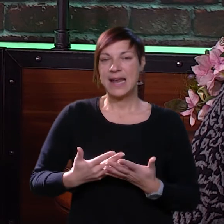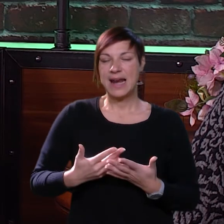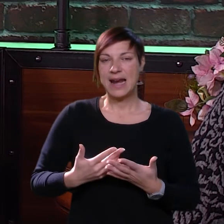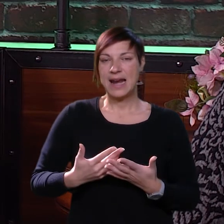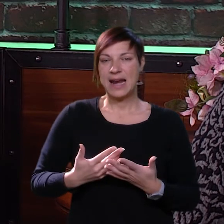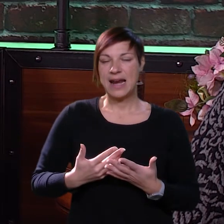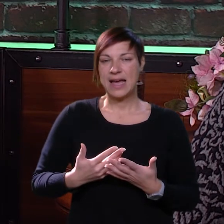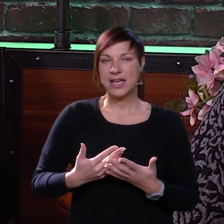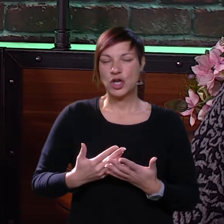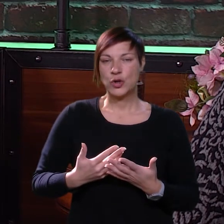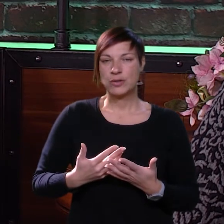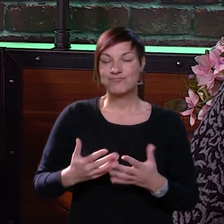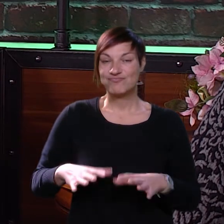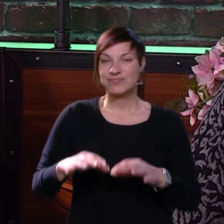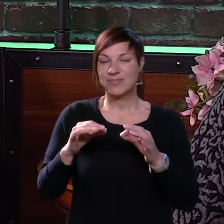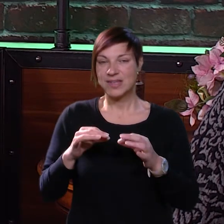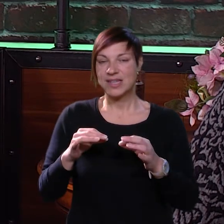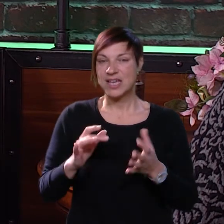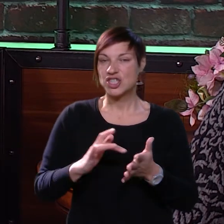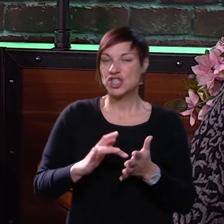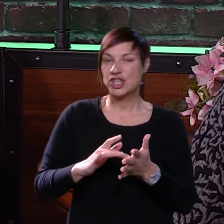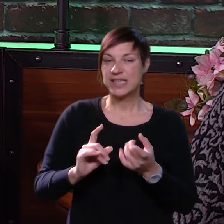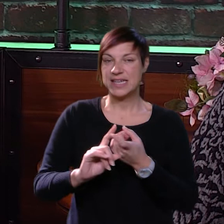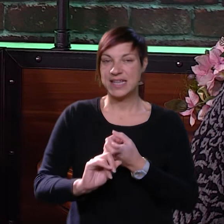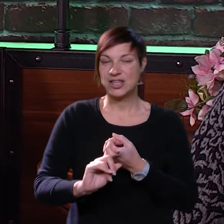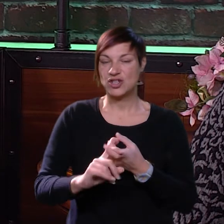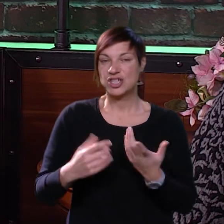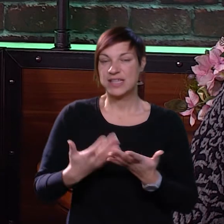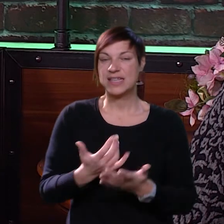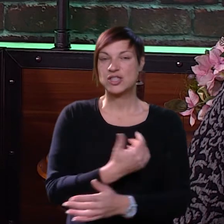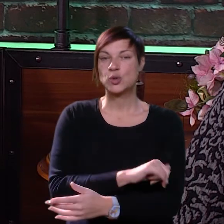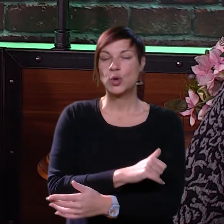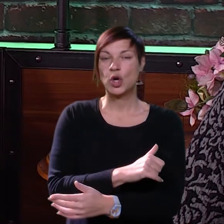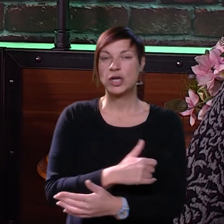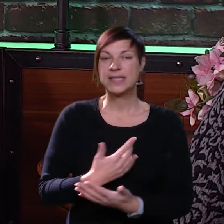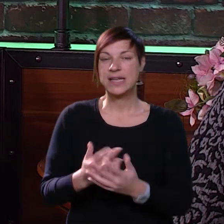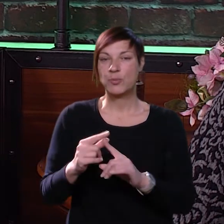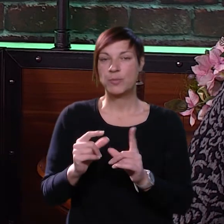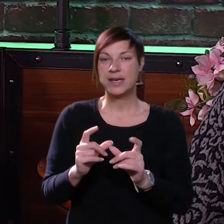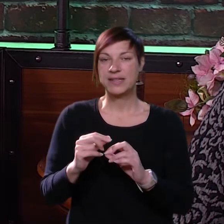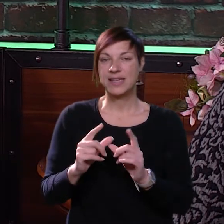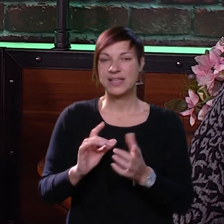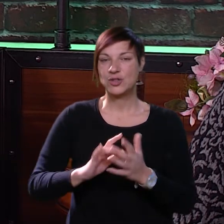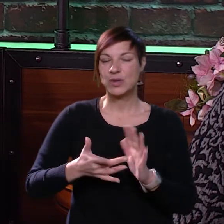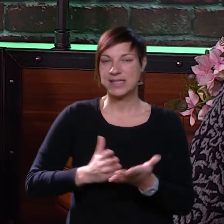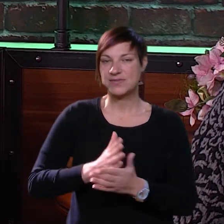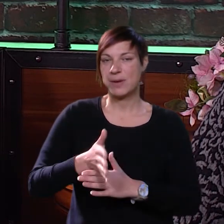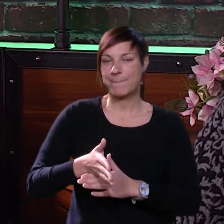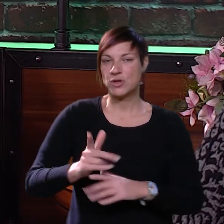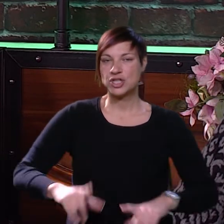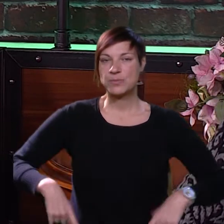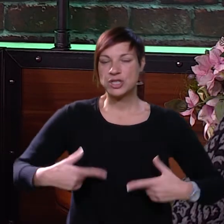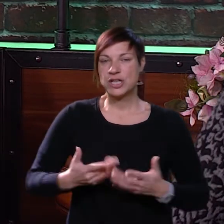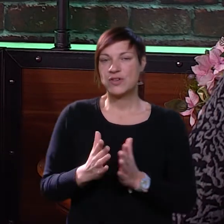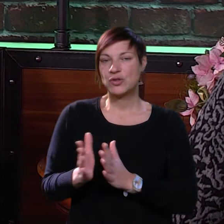lako tu baš naći neke dodirne točke. I to su te godine, ja mislim, kad ono u pubertetu, kad ono svi prođemo